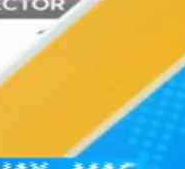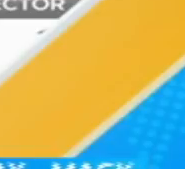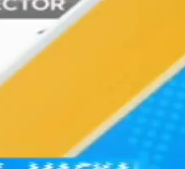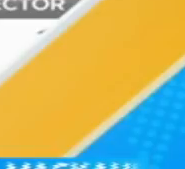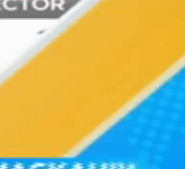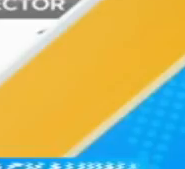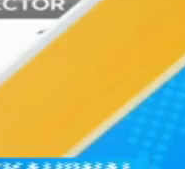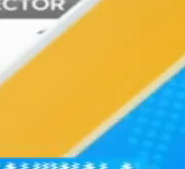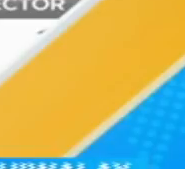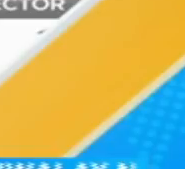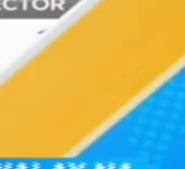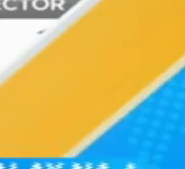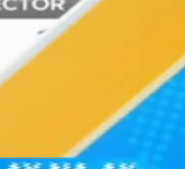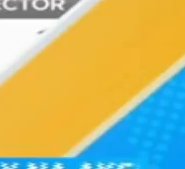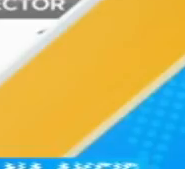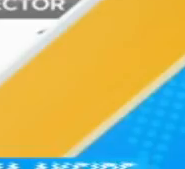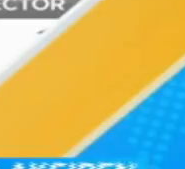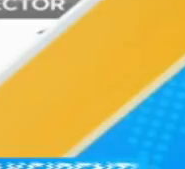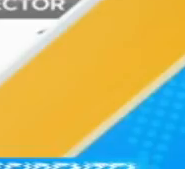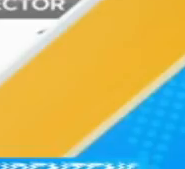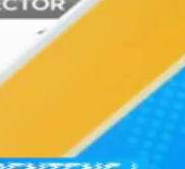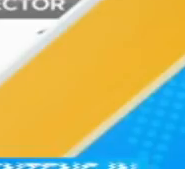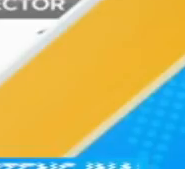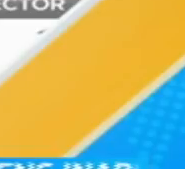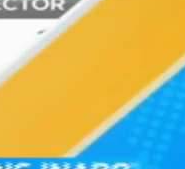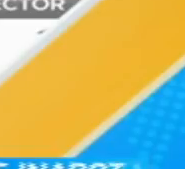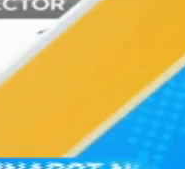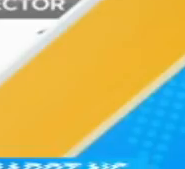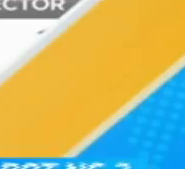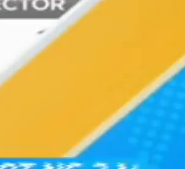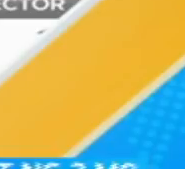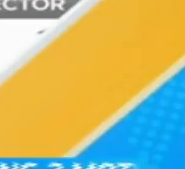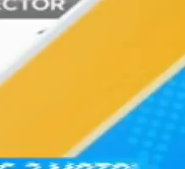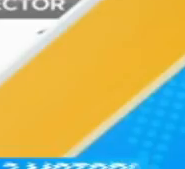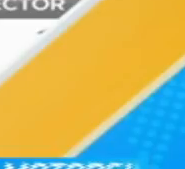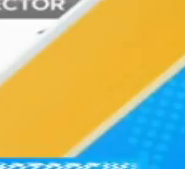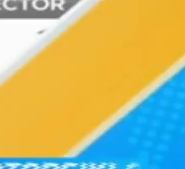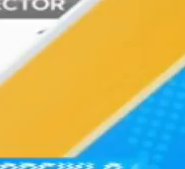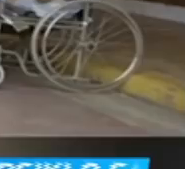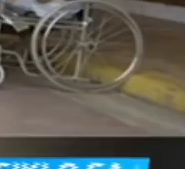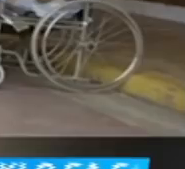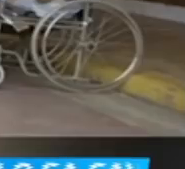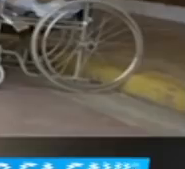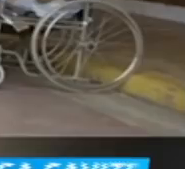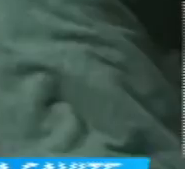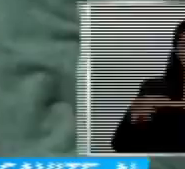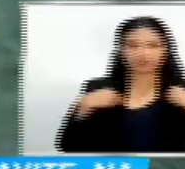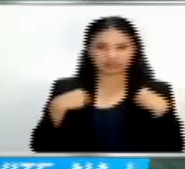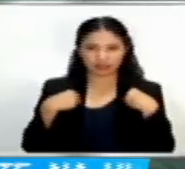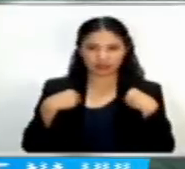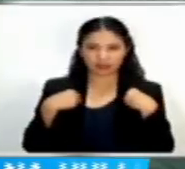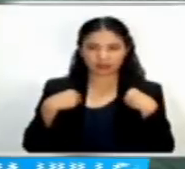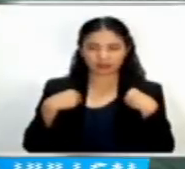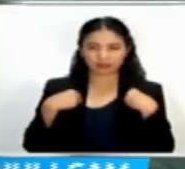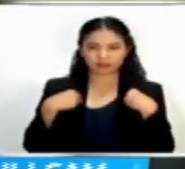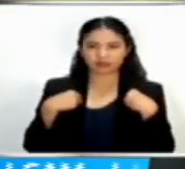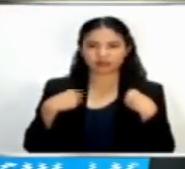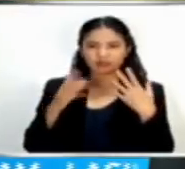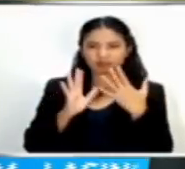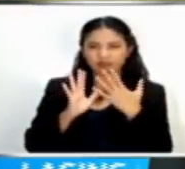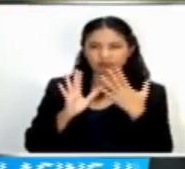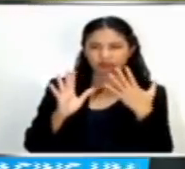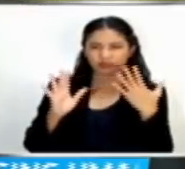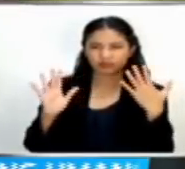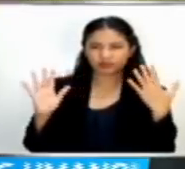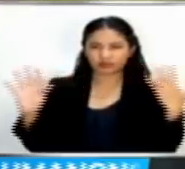sila maghintay kasi na-refuse na sila ng maraming hospital. Okay. Example, yung mga dialysis. Mahaba pa rin ang pila ng mga pasyente. Dumating